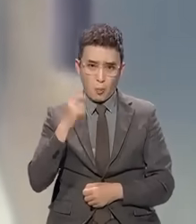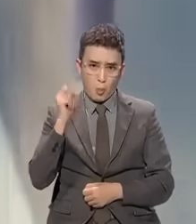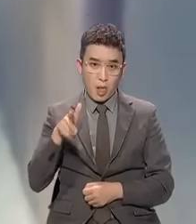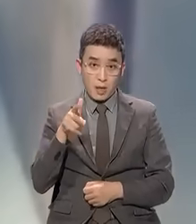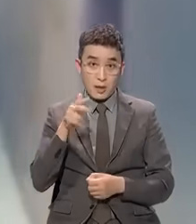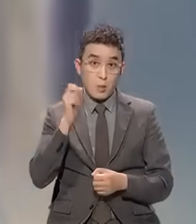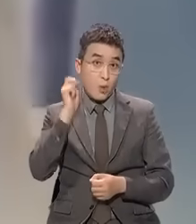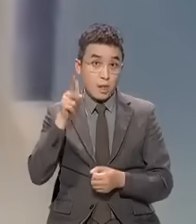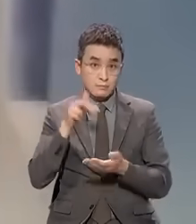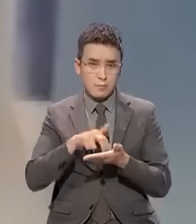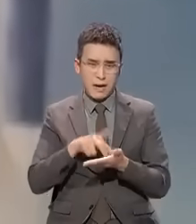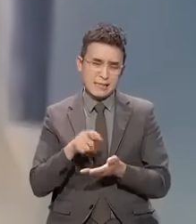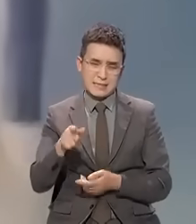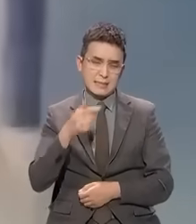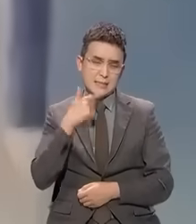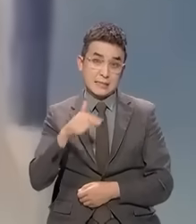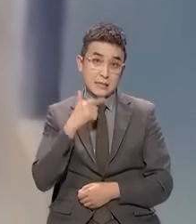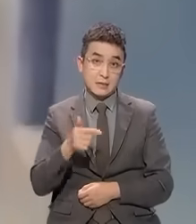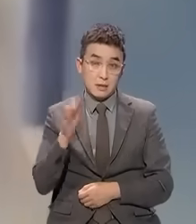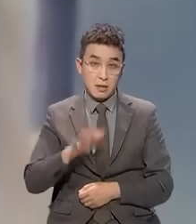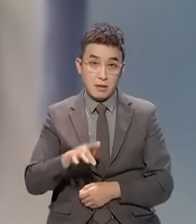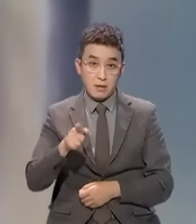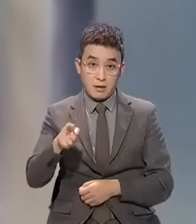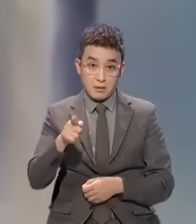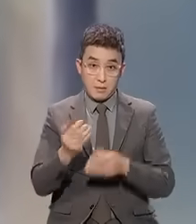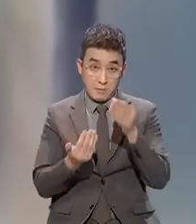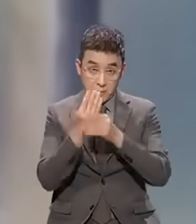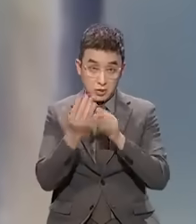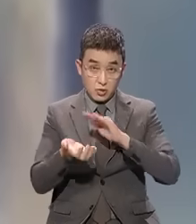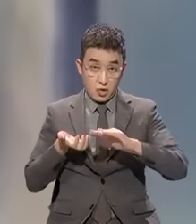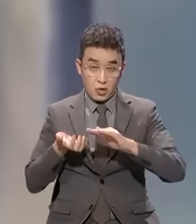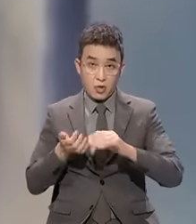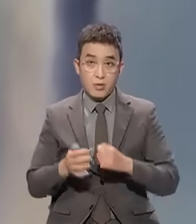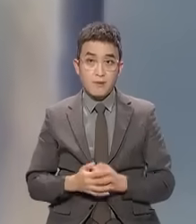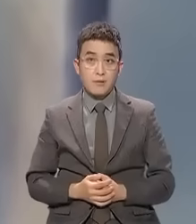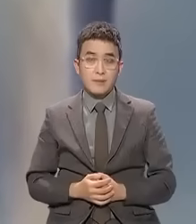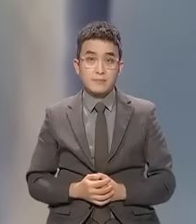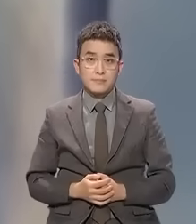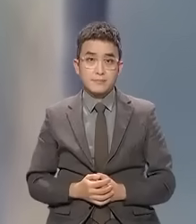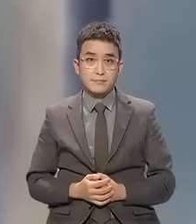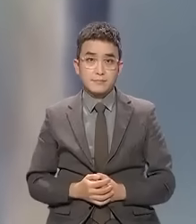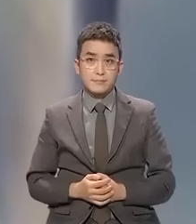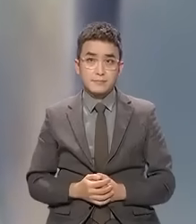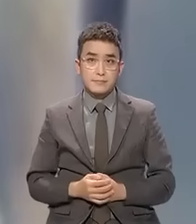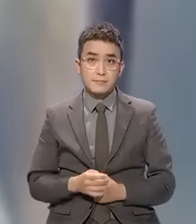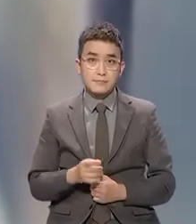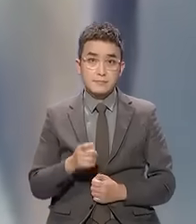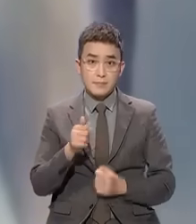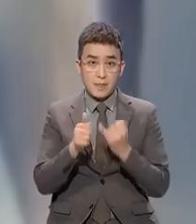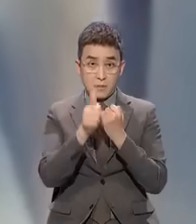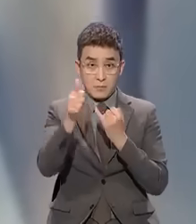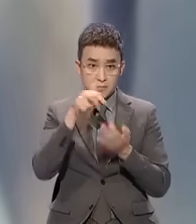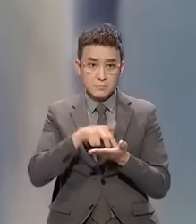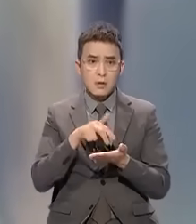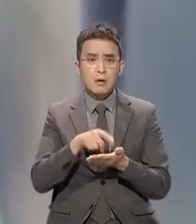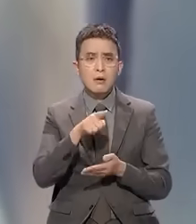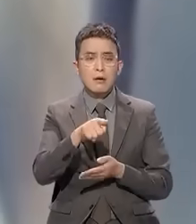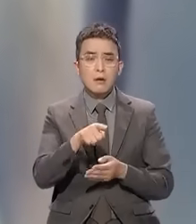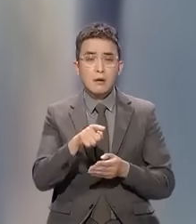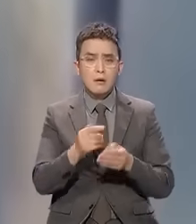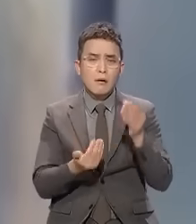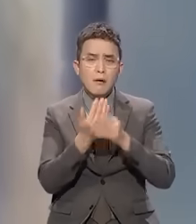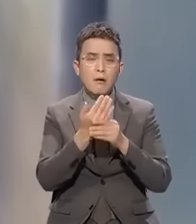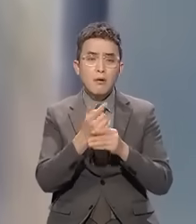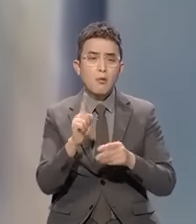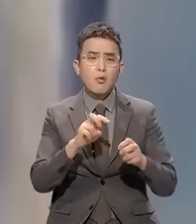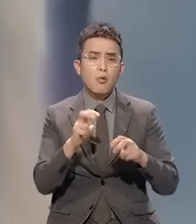식이었다라는 겁니다. 결국 이제 문제가 이제 밝혀지기도 전에 일단 이 남편은 도대체 이 문제 어떻게 해결할 거냐, 그러니까 호텔에서 뭐 법대로